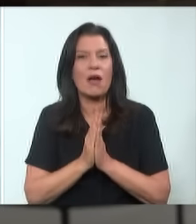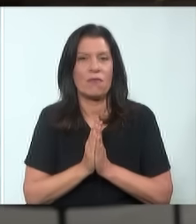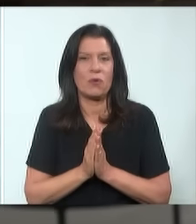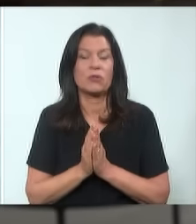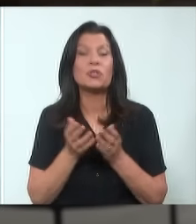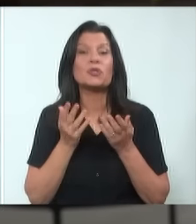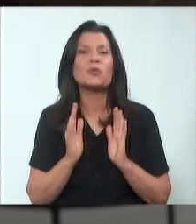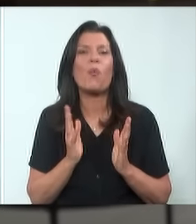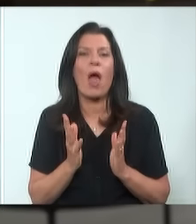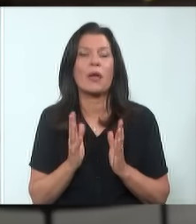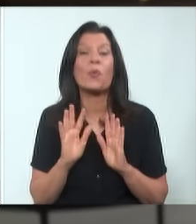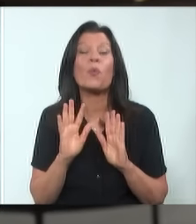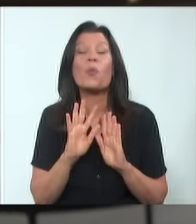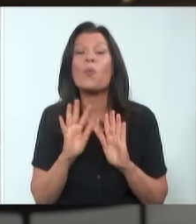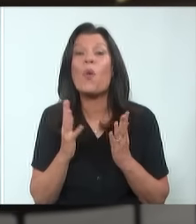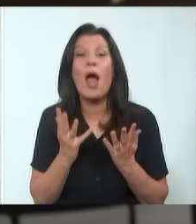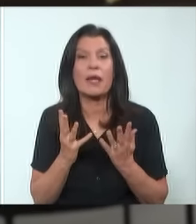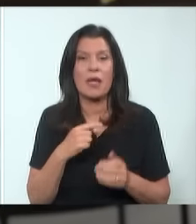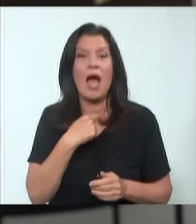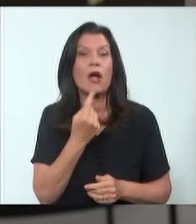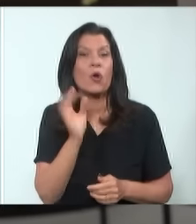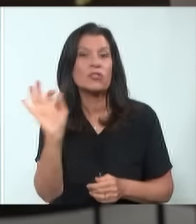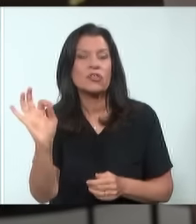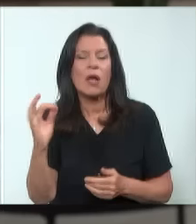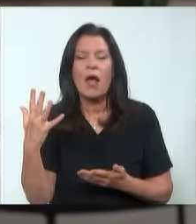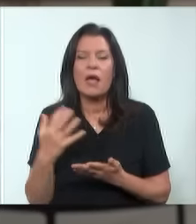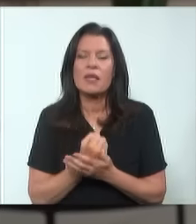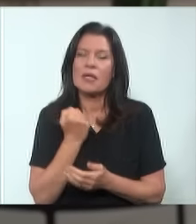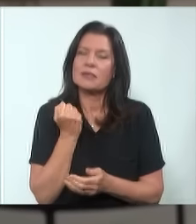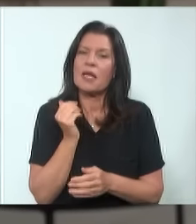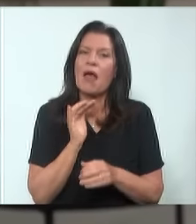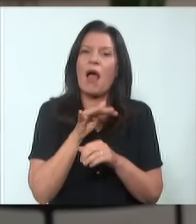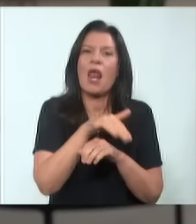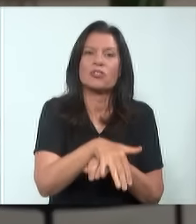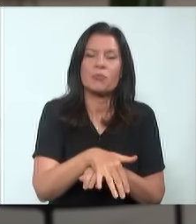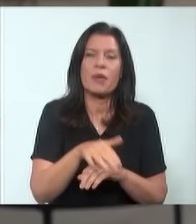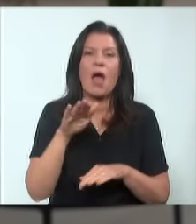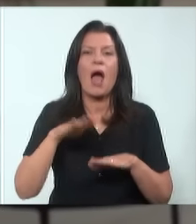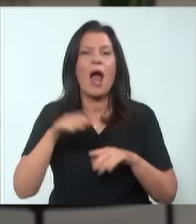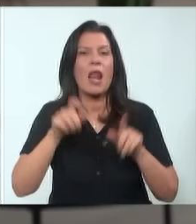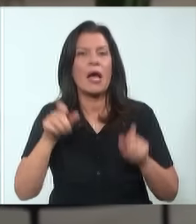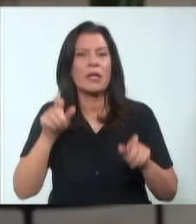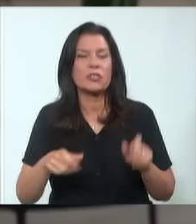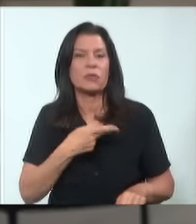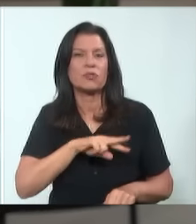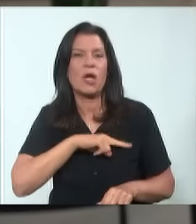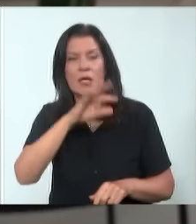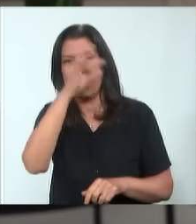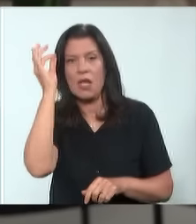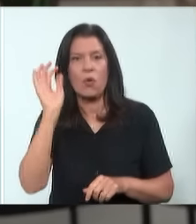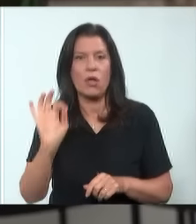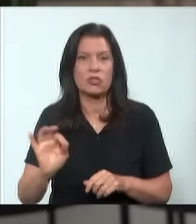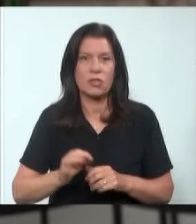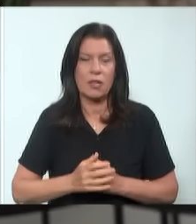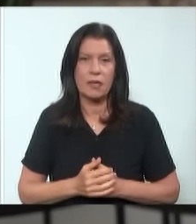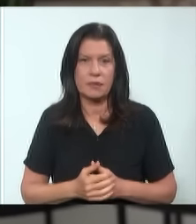יצליח לגעת באלו שאחראים כעת על גורלה. ומה נסגר עם הזמן הזה